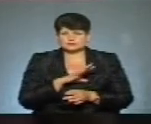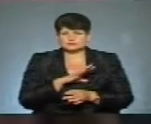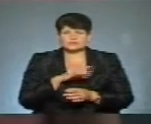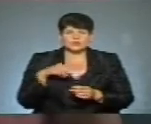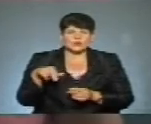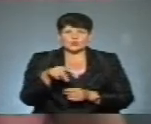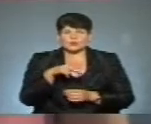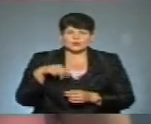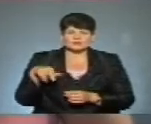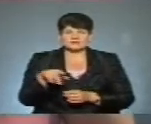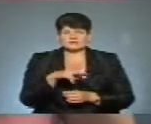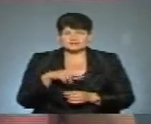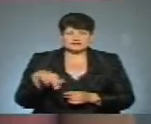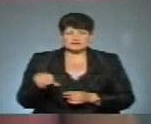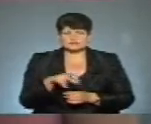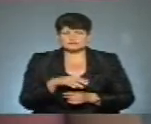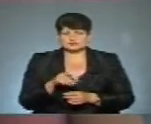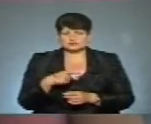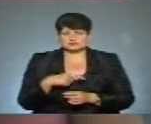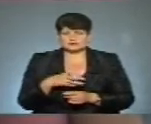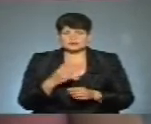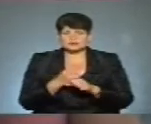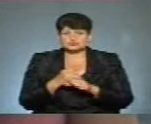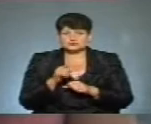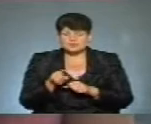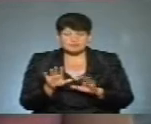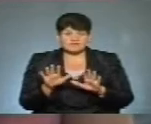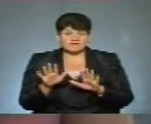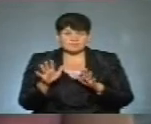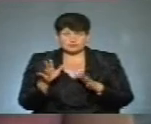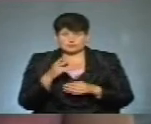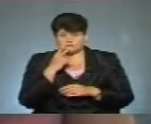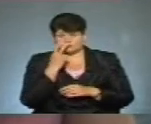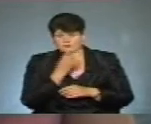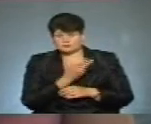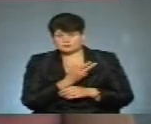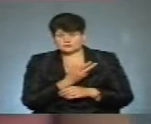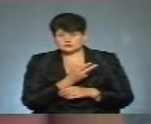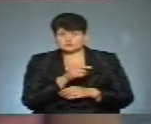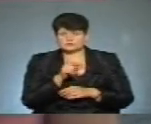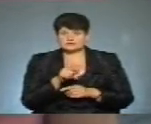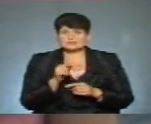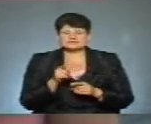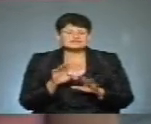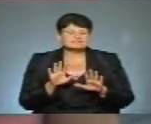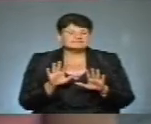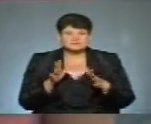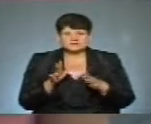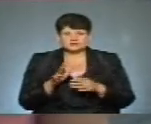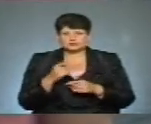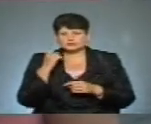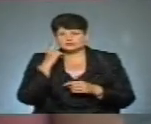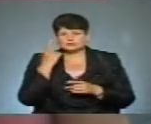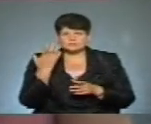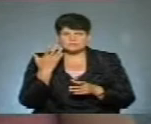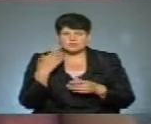він ходив собі вільно, свобідно. Просто працює там і випадково ми виділи, що він там. Це випадково, думали, що це, знаєте,